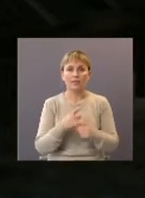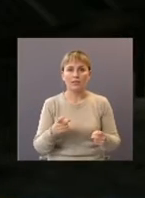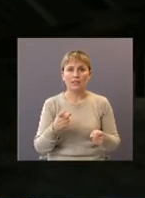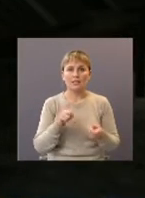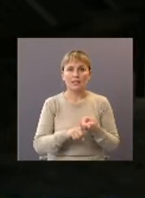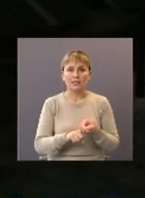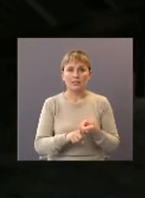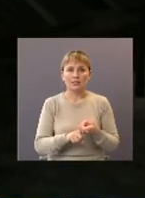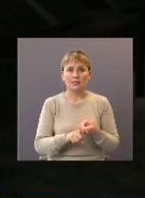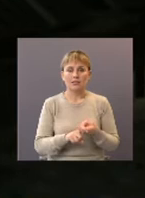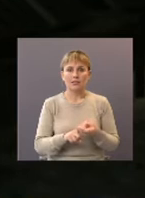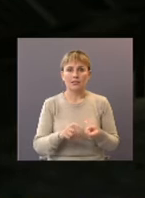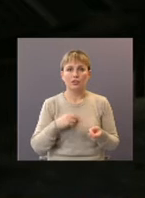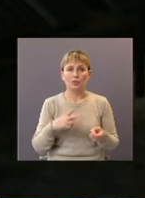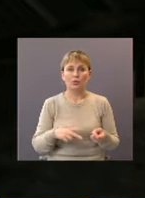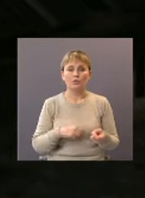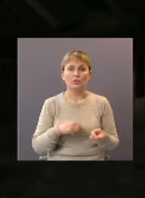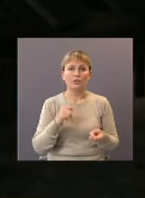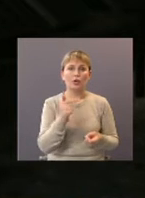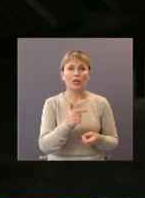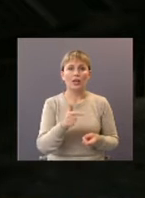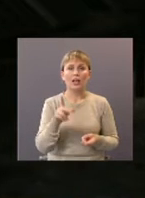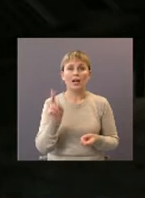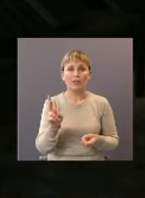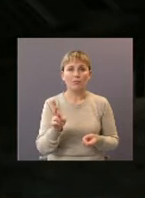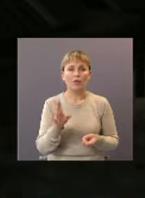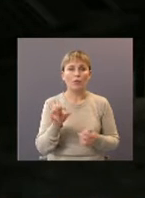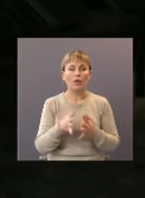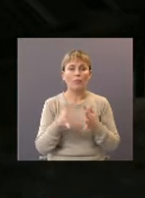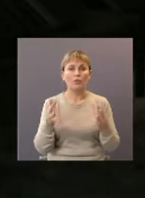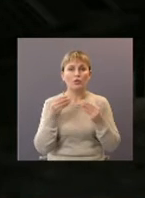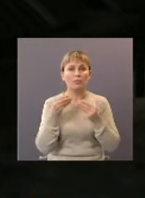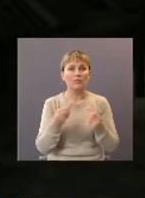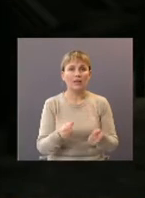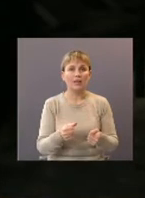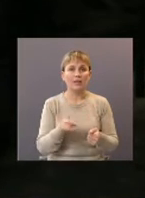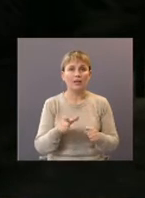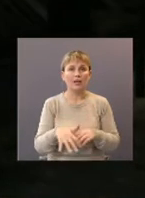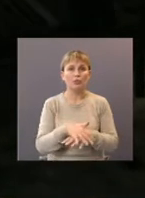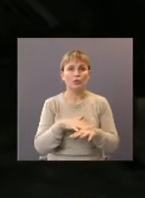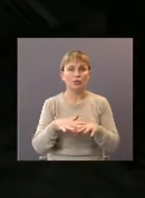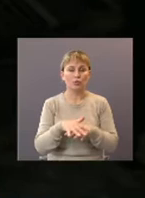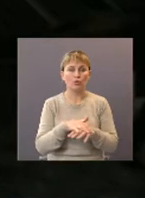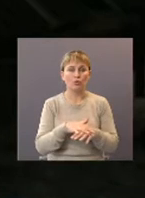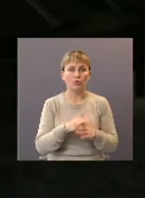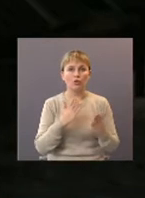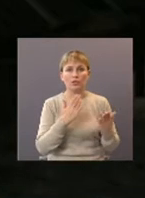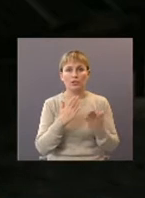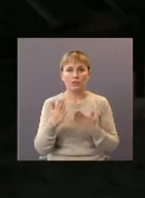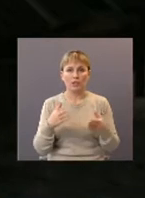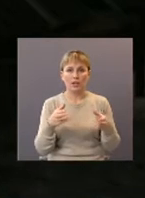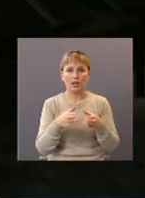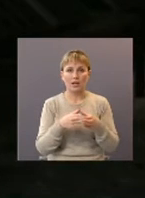касательно дочери прежнего президента Гульнары Каримовой, она больше повлияла, скажем, на аудиторию, на читательскую